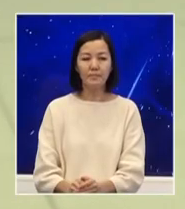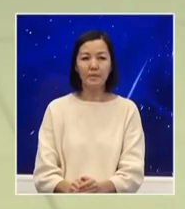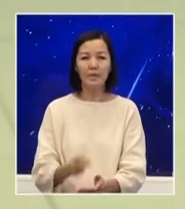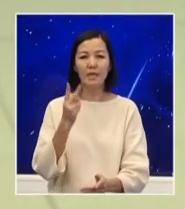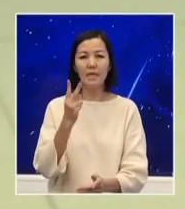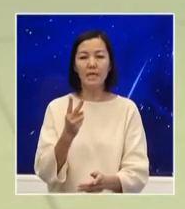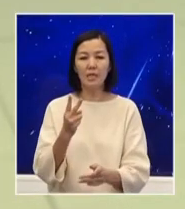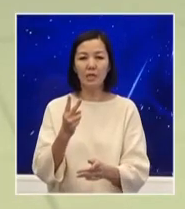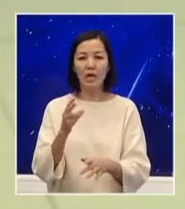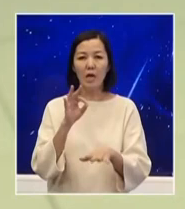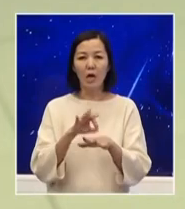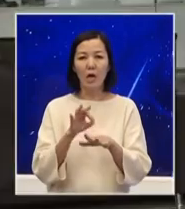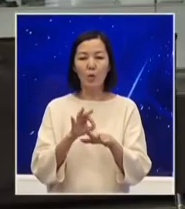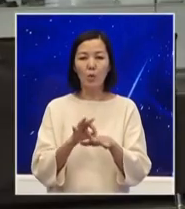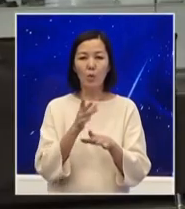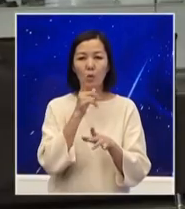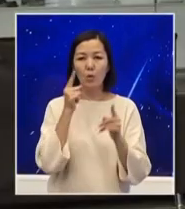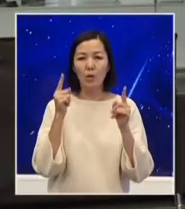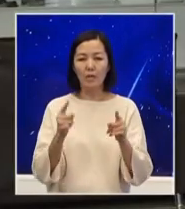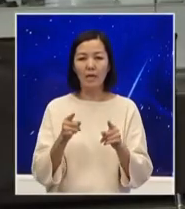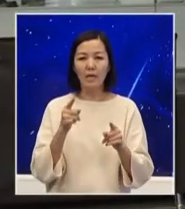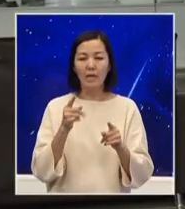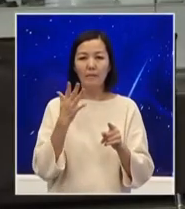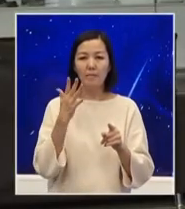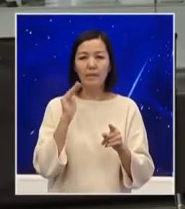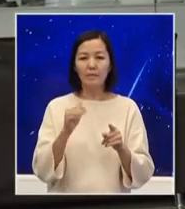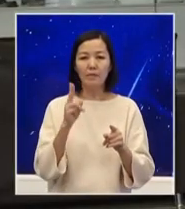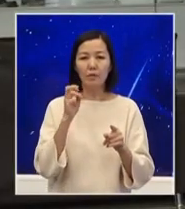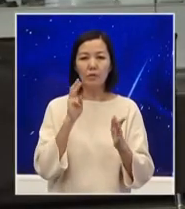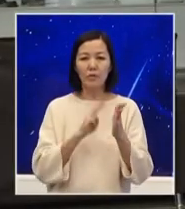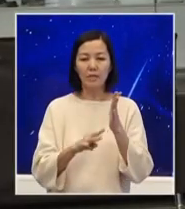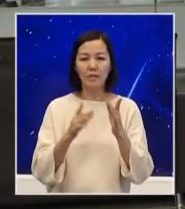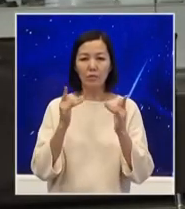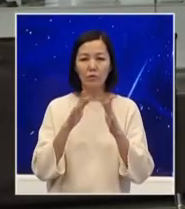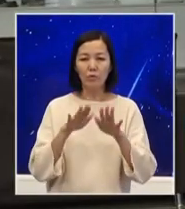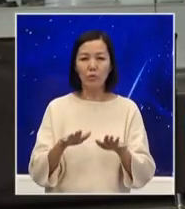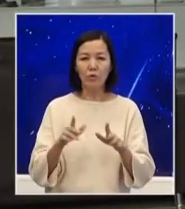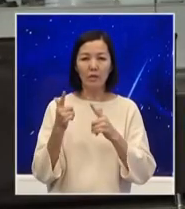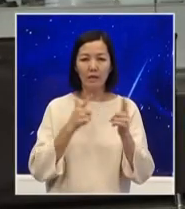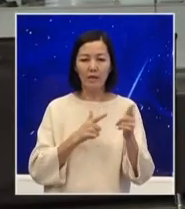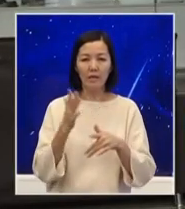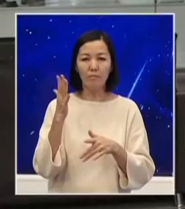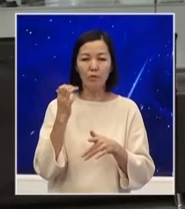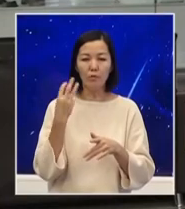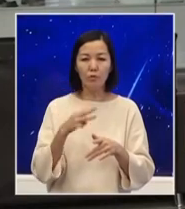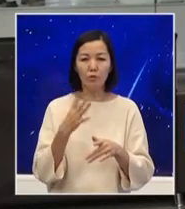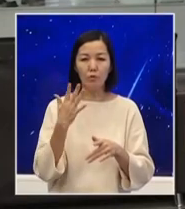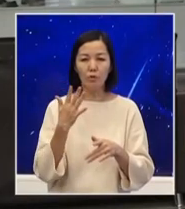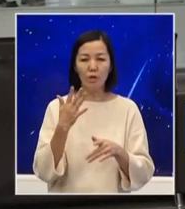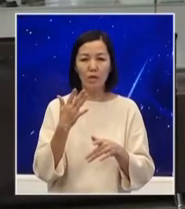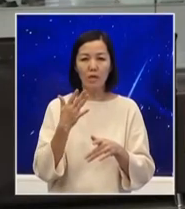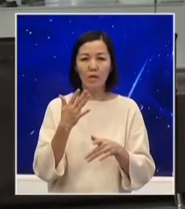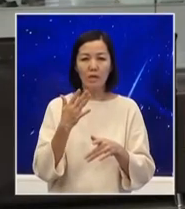Екінші толқынға 5280 төсек орны дайын тұр. Оның ішінде 534